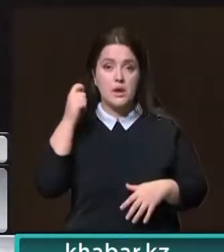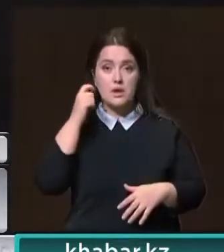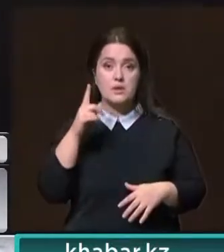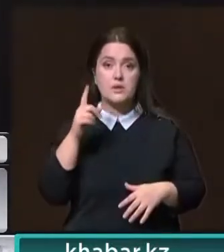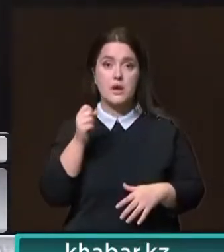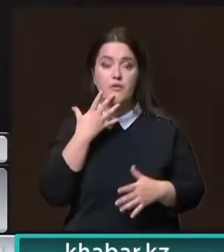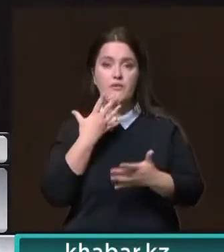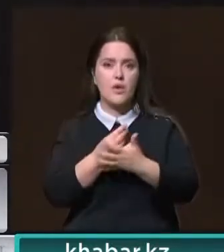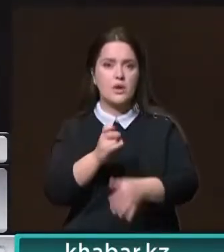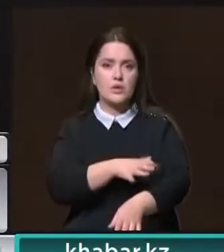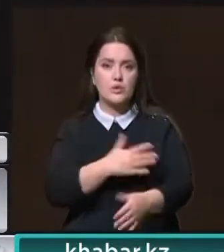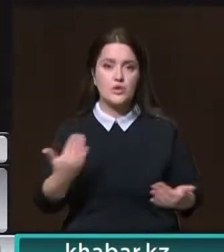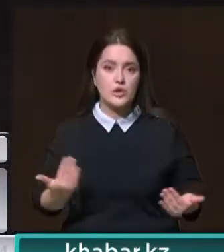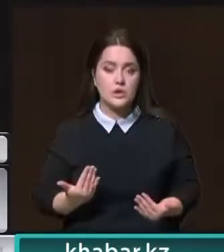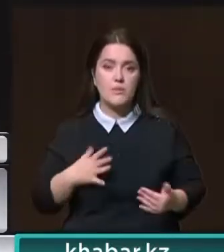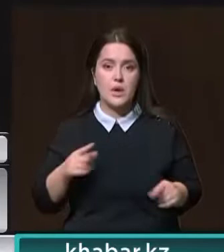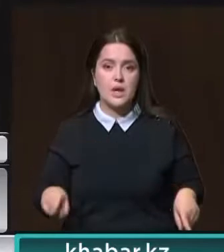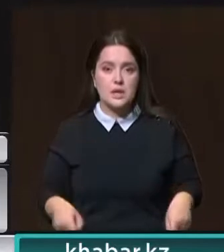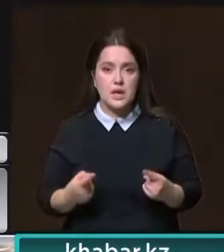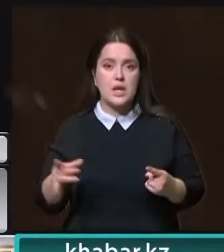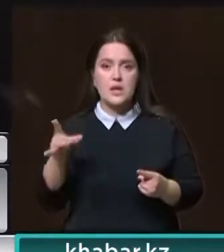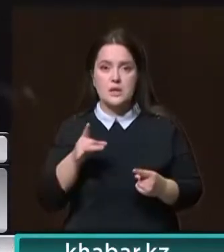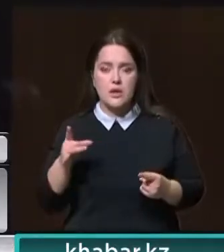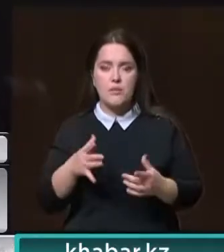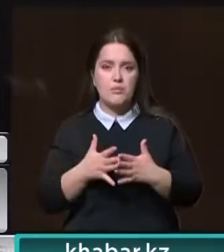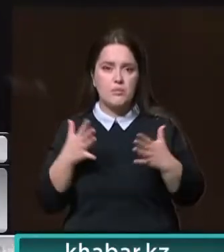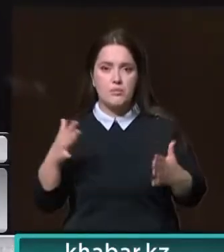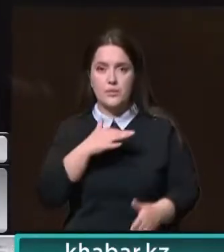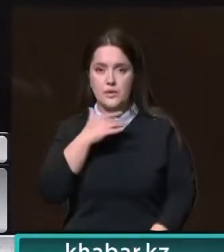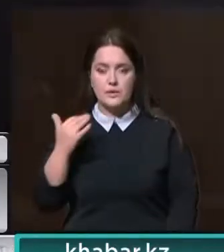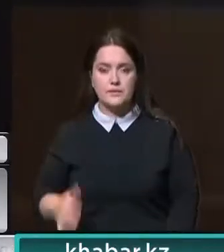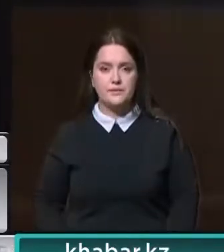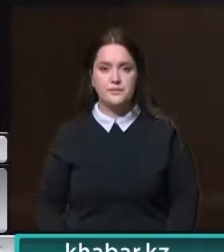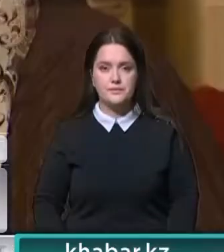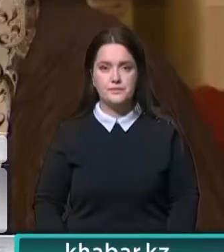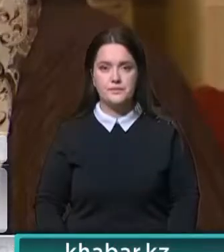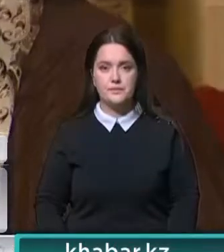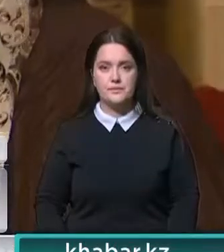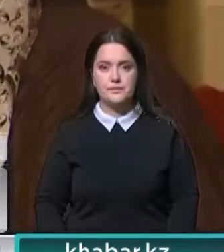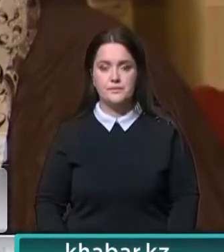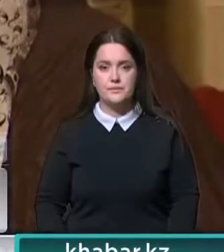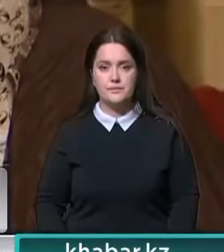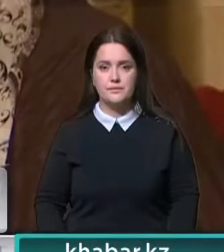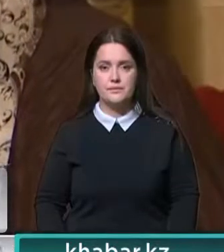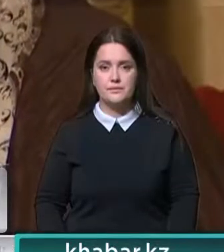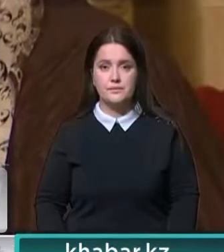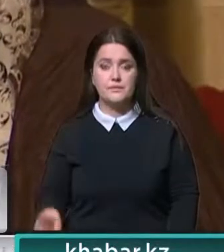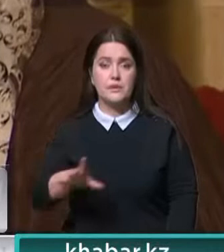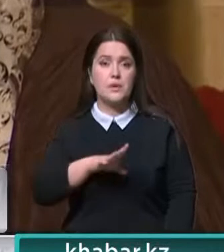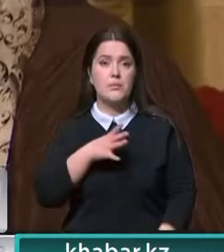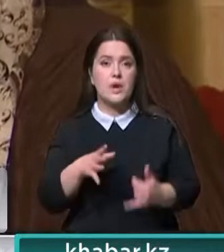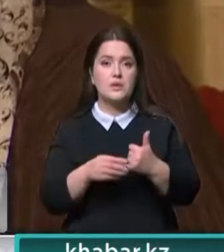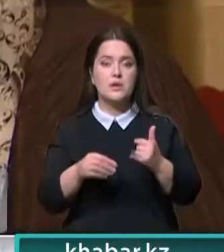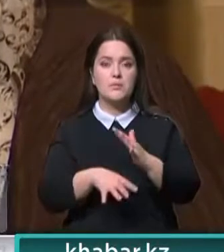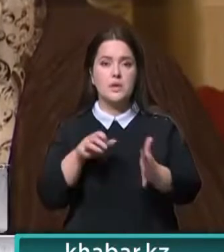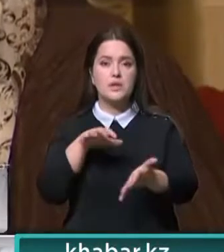году, но за свою недолгую жизнь он внес в развитие республики огромный вклад. Он был геолог, и он занимался